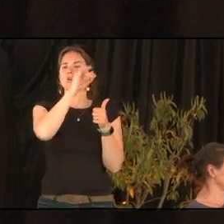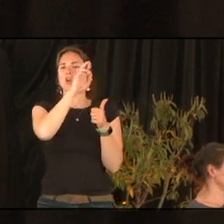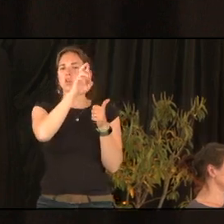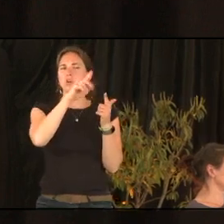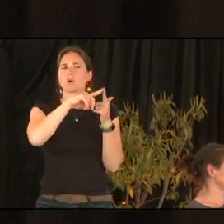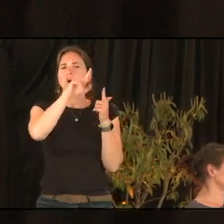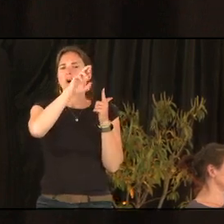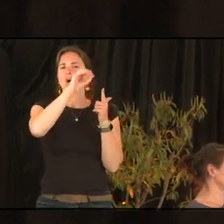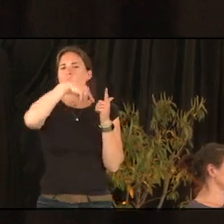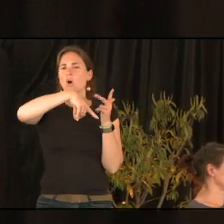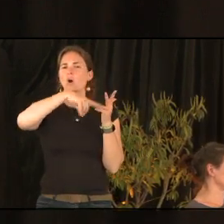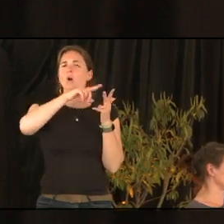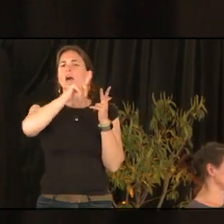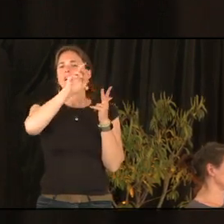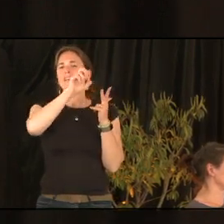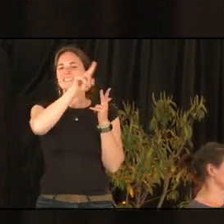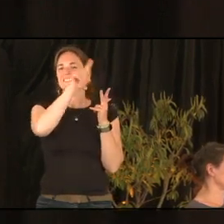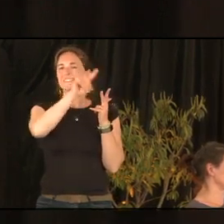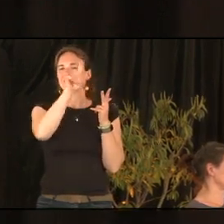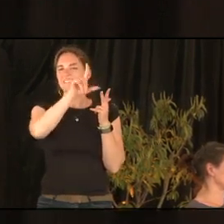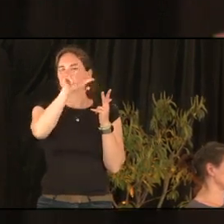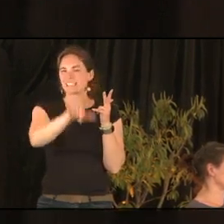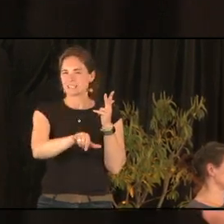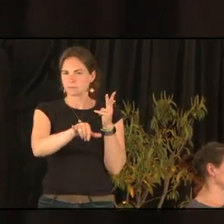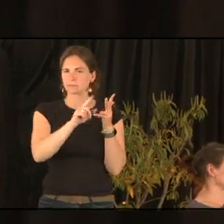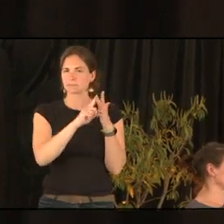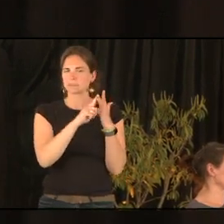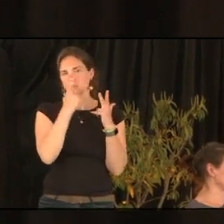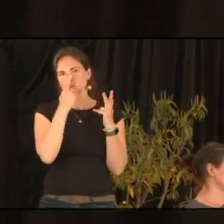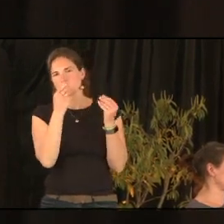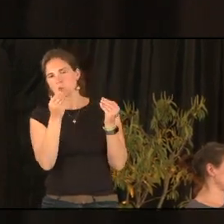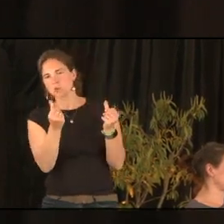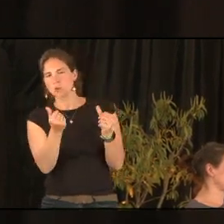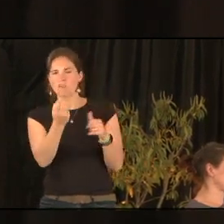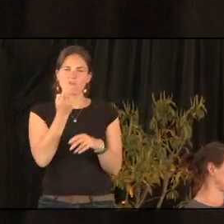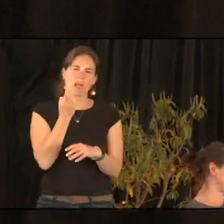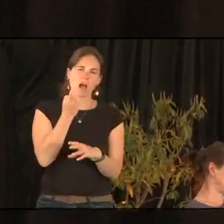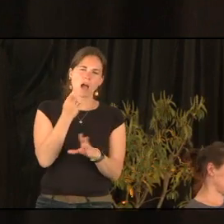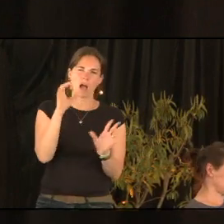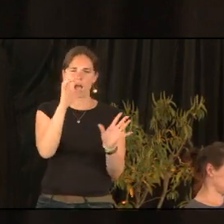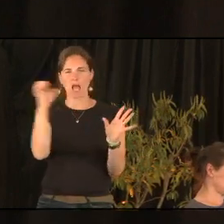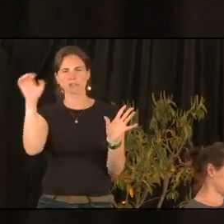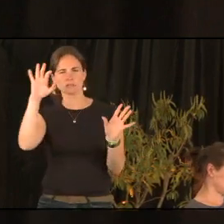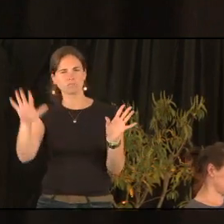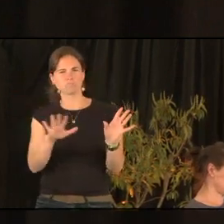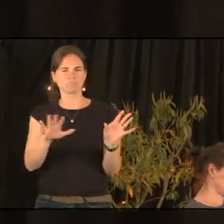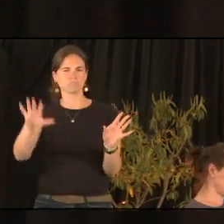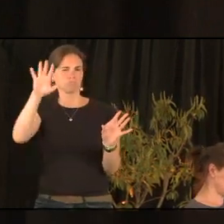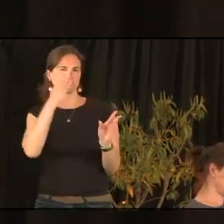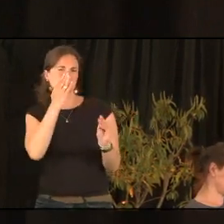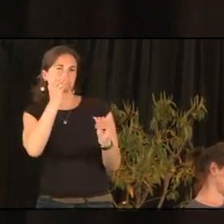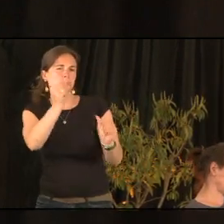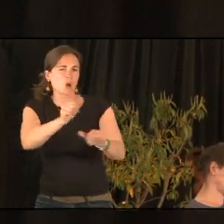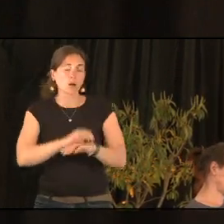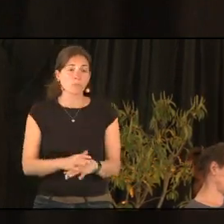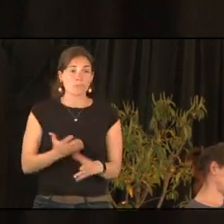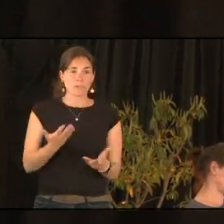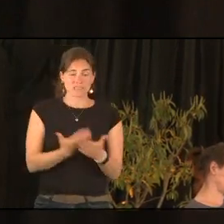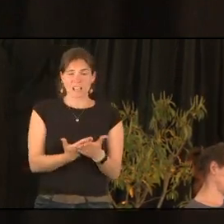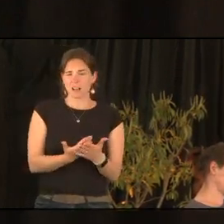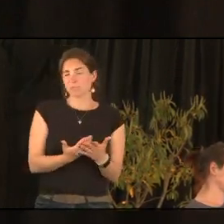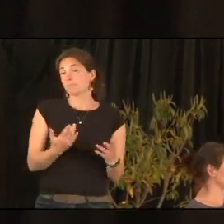la description des personnages et le lieu, elle est quand même volontaire, on va dire. Et il y a un petit côté, quand on dit ça, c'est très Balzac, quoi,